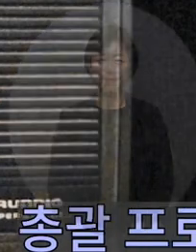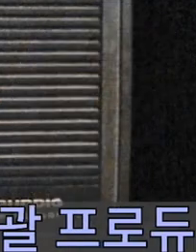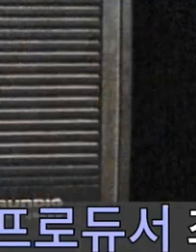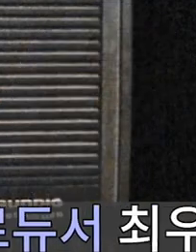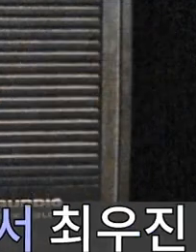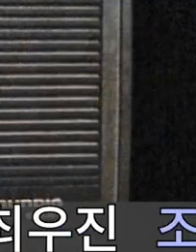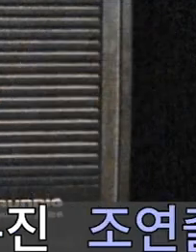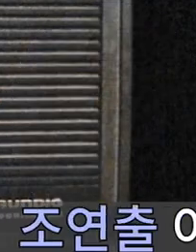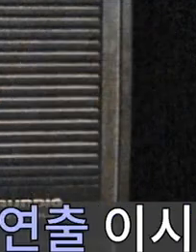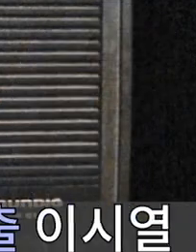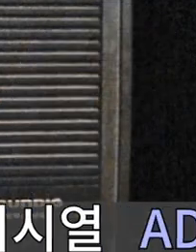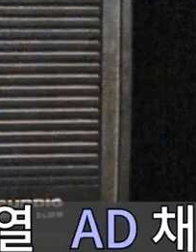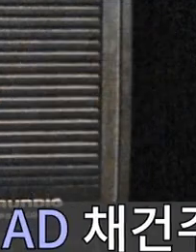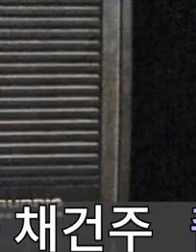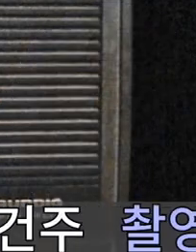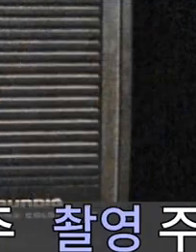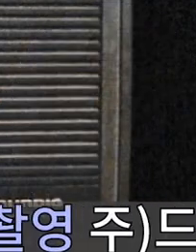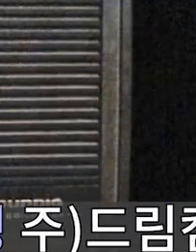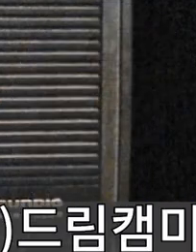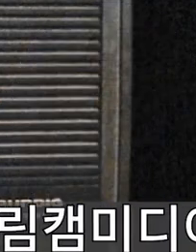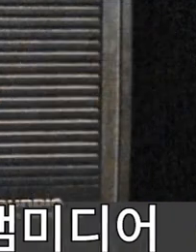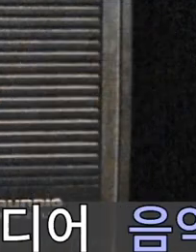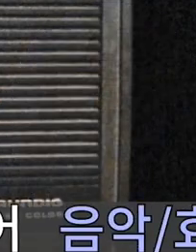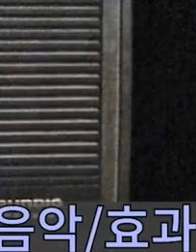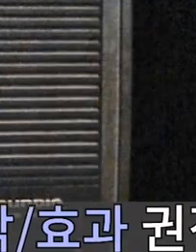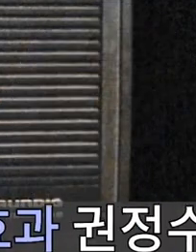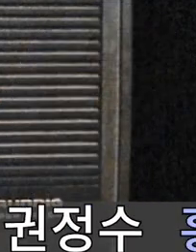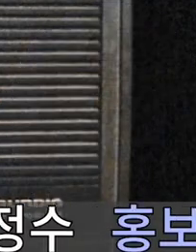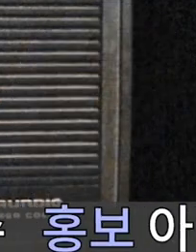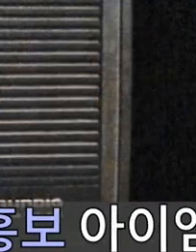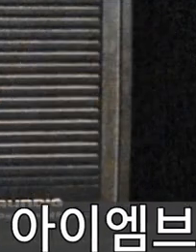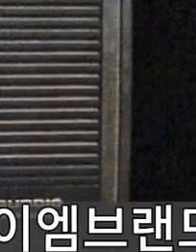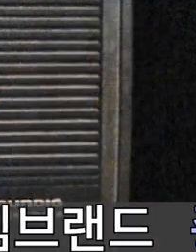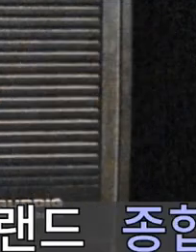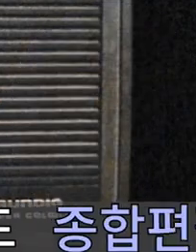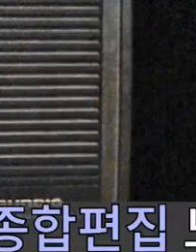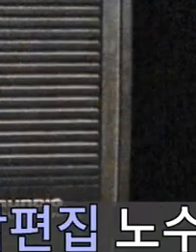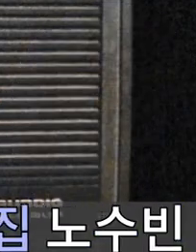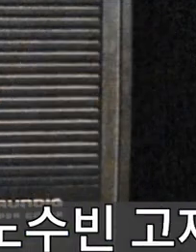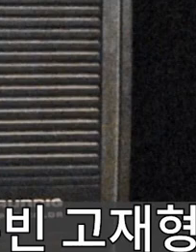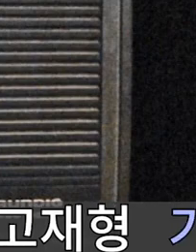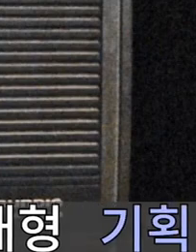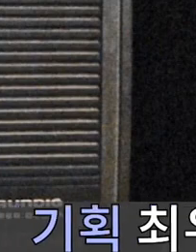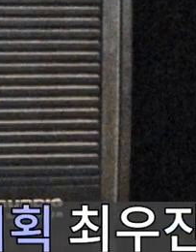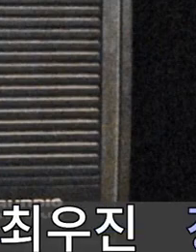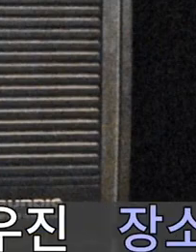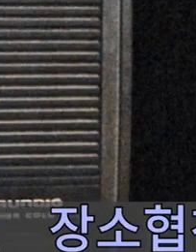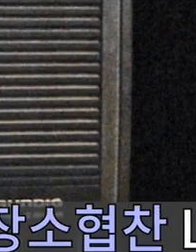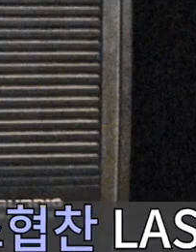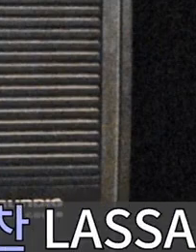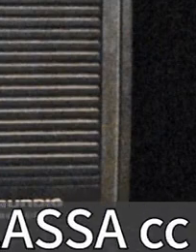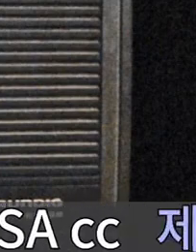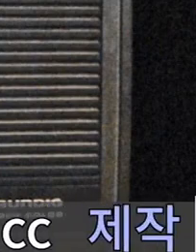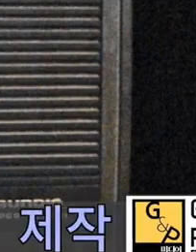지금 못 이기고 있잖아. 아, 지금 난리 났어. 지금부터 시작하자. 오빠, 앞으로 너무 잘 친다고 하지 마.